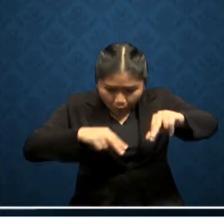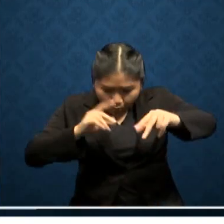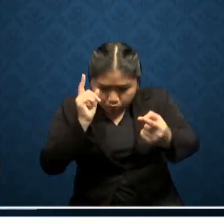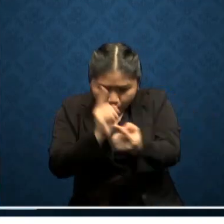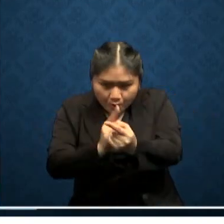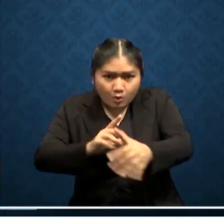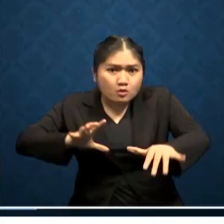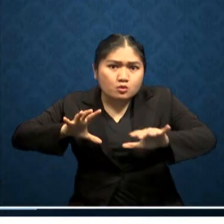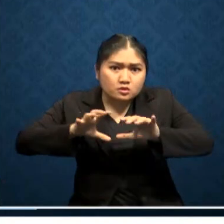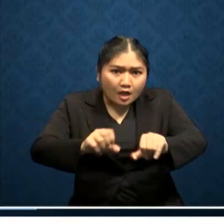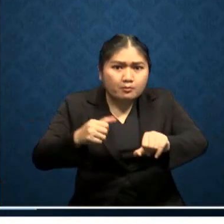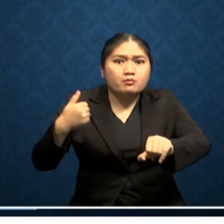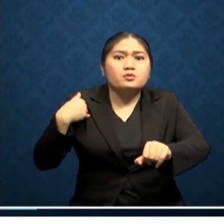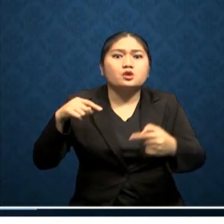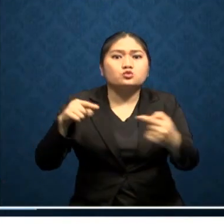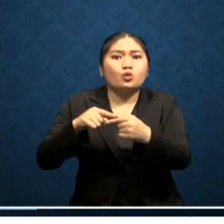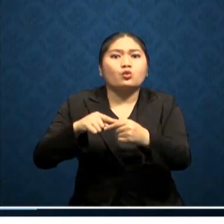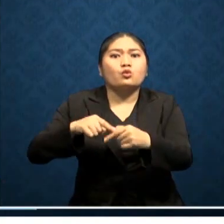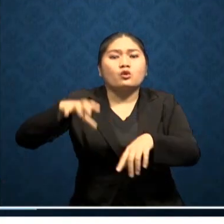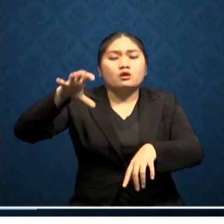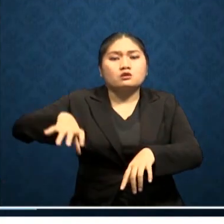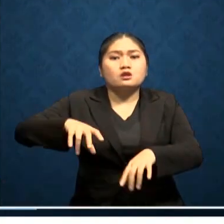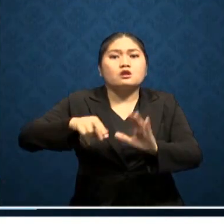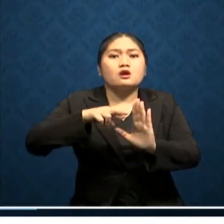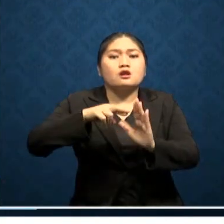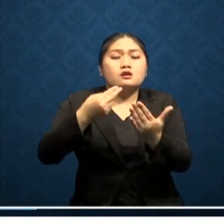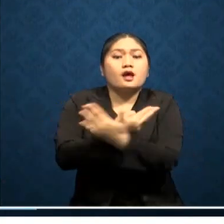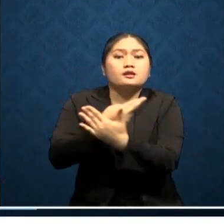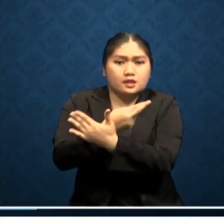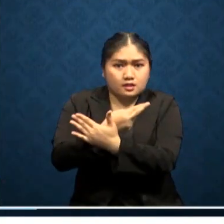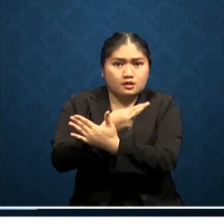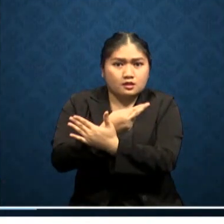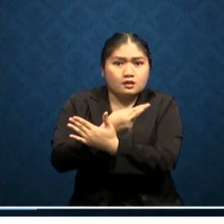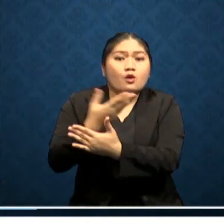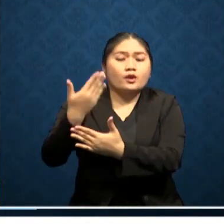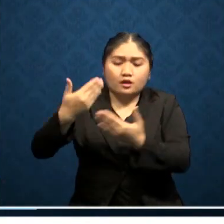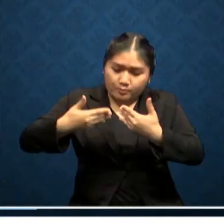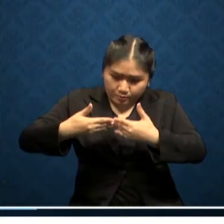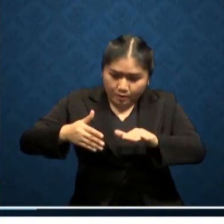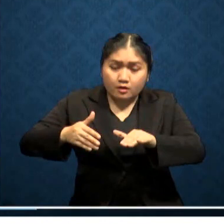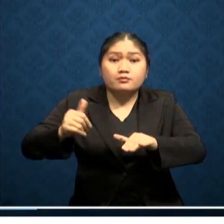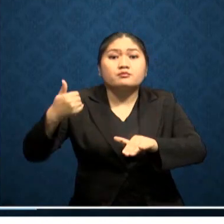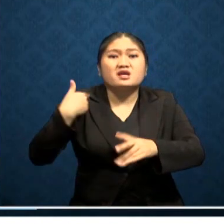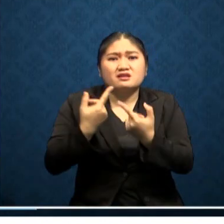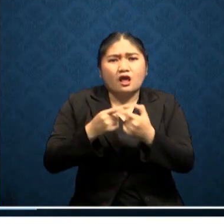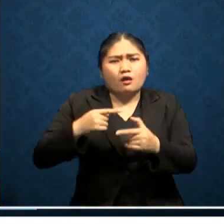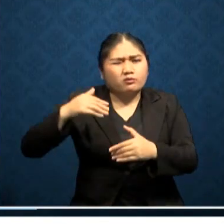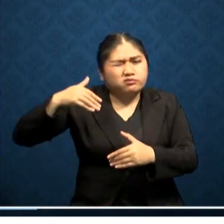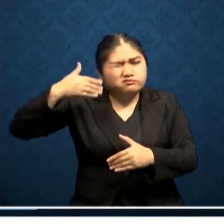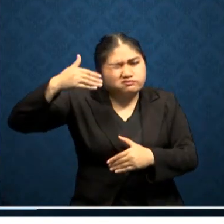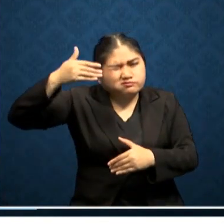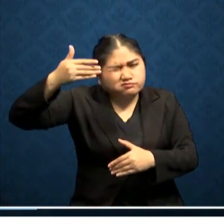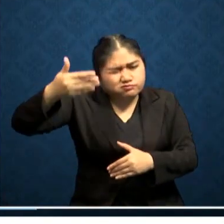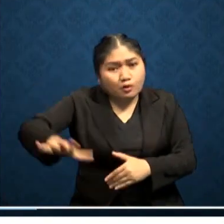คดีที่สพเมืองราชบุรีเ่อเขาก็ประกันตัวในวันนั้นเลยนะครับแต่ปรากฏว่าล่วงเลยเวลามา